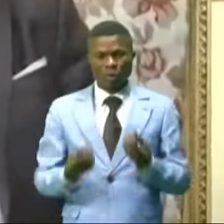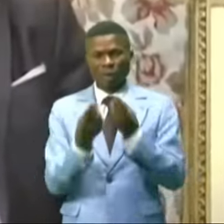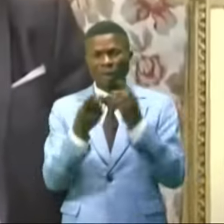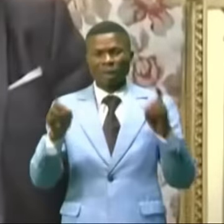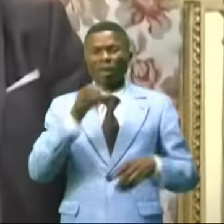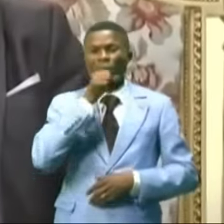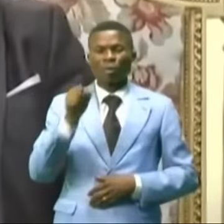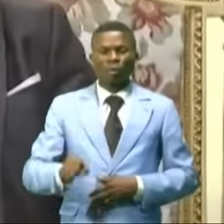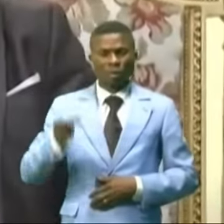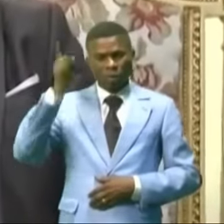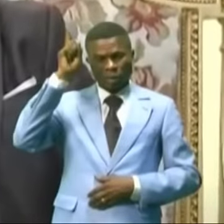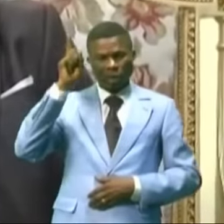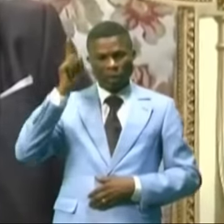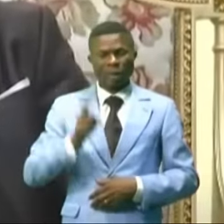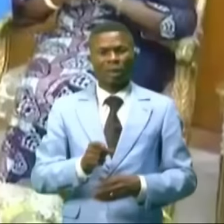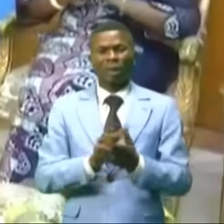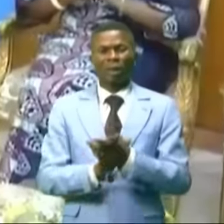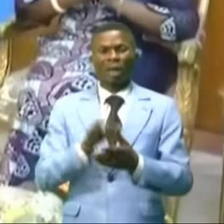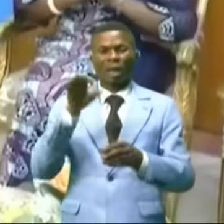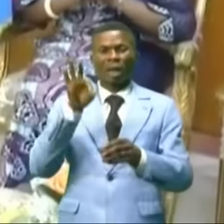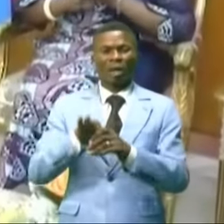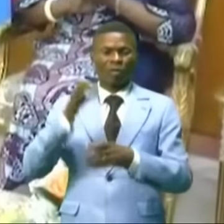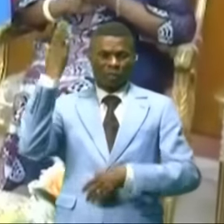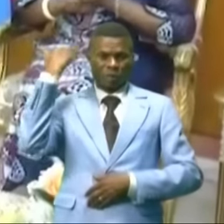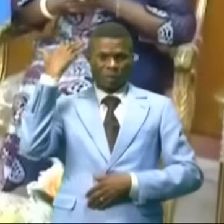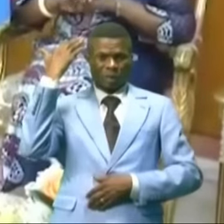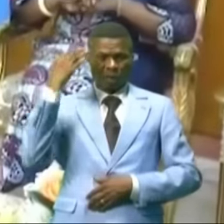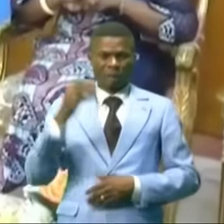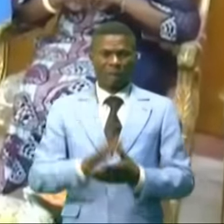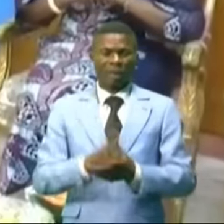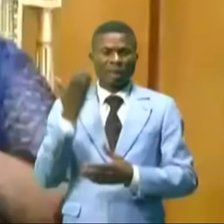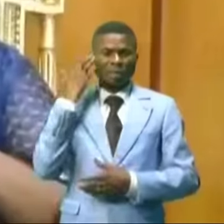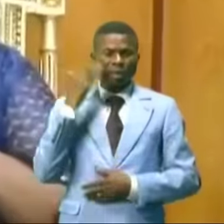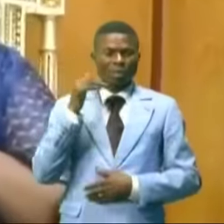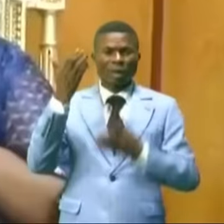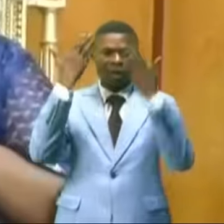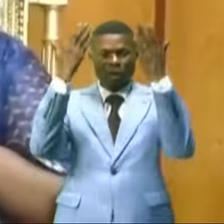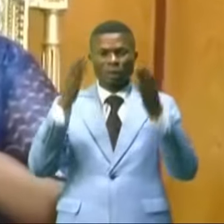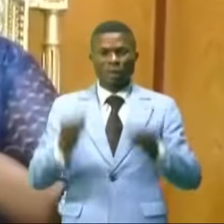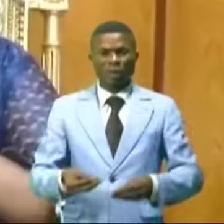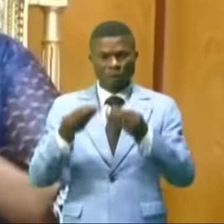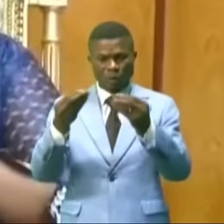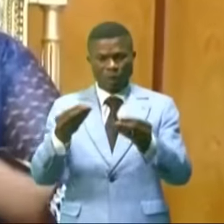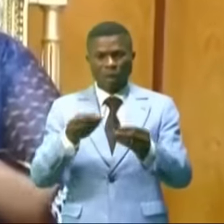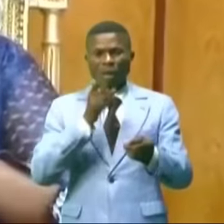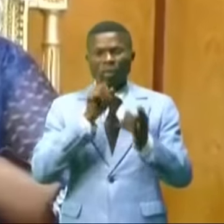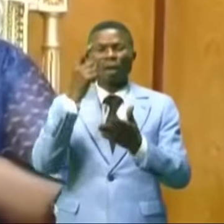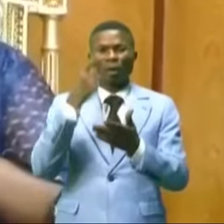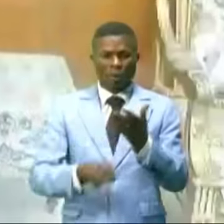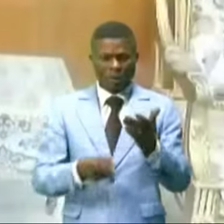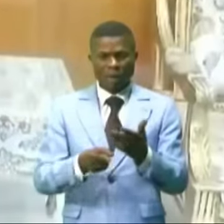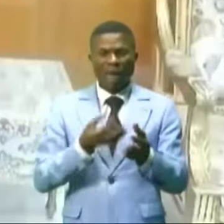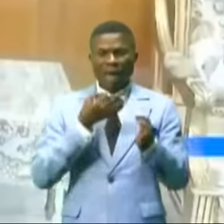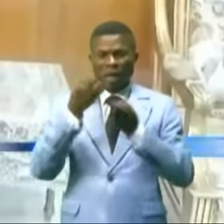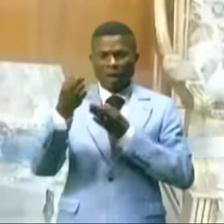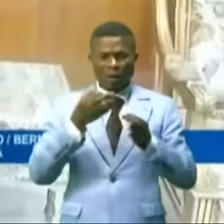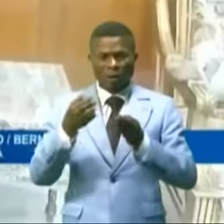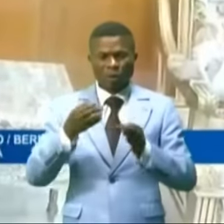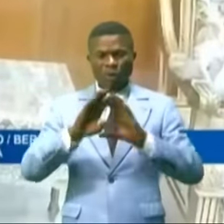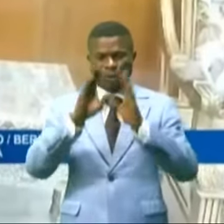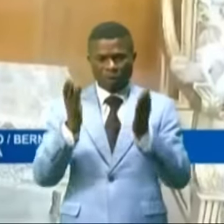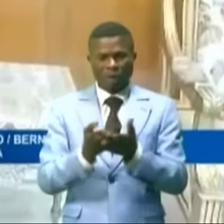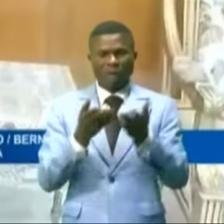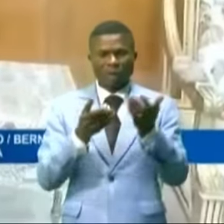honoraire de 3 législatures précédentes, Dieudonné Bolenguetengue, il était question de rappeler à l'une d'entre